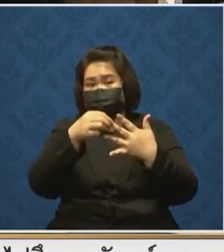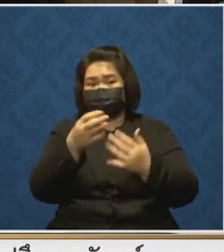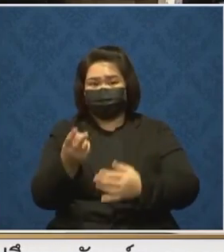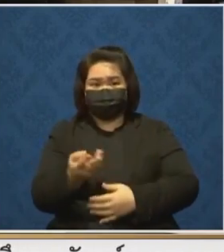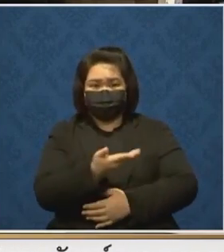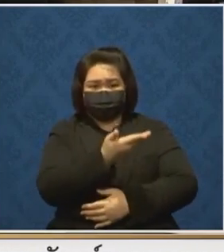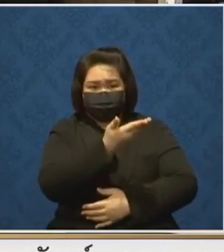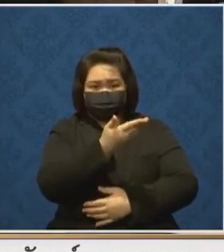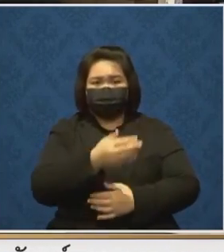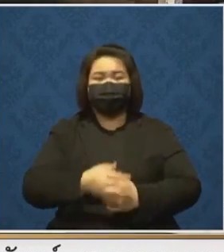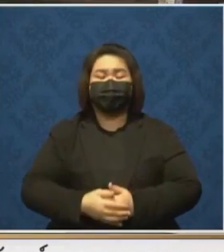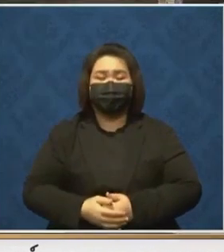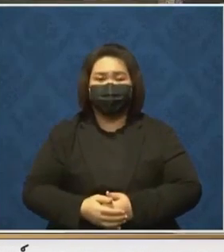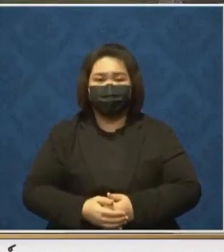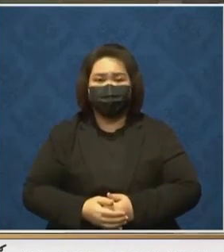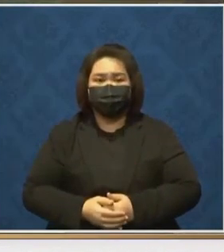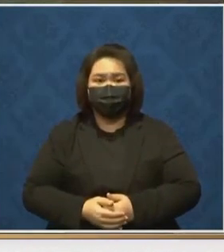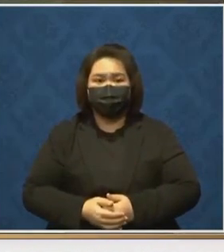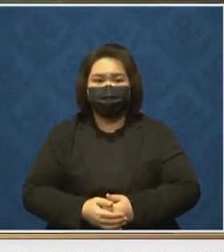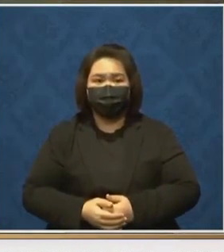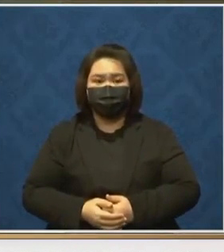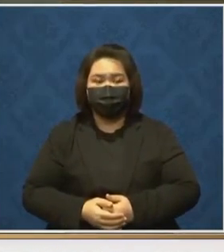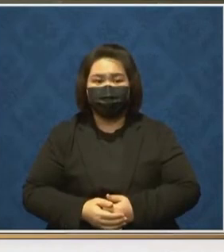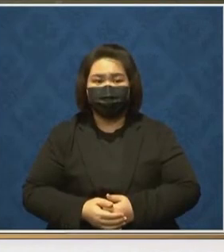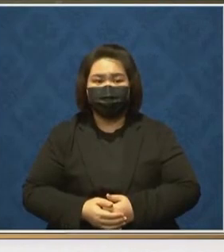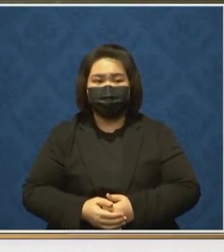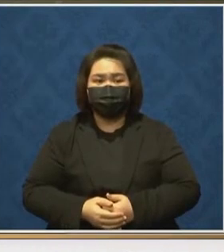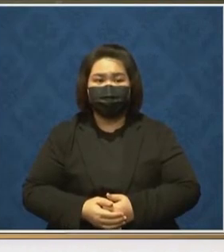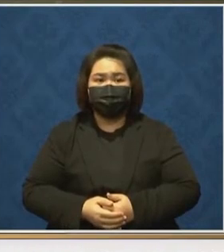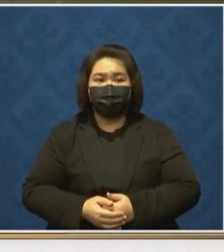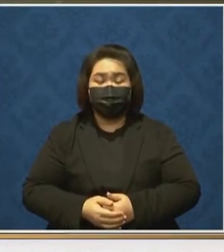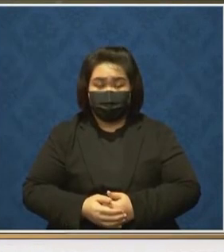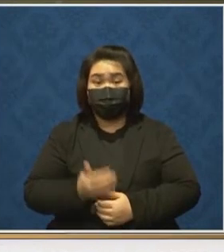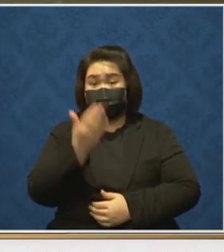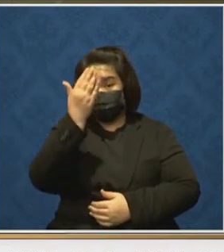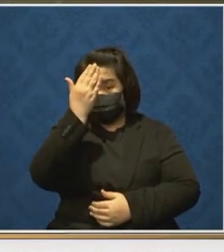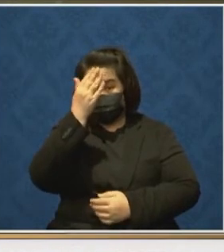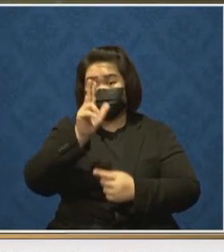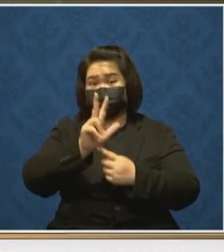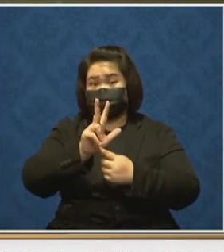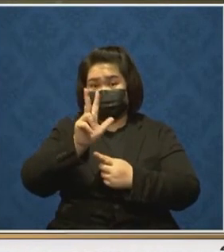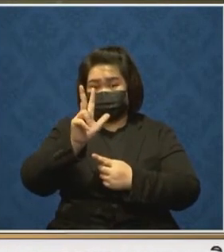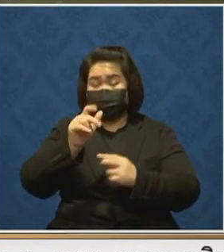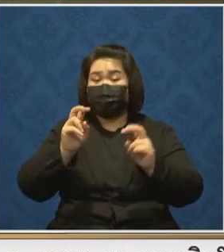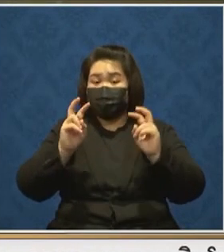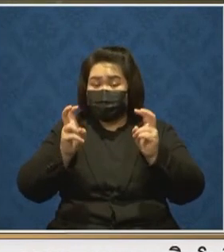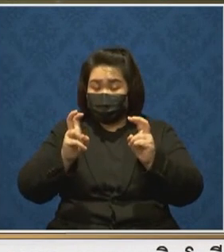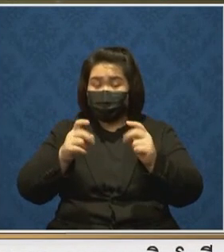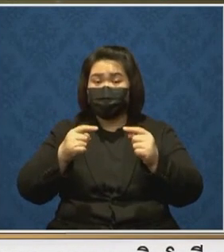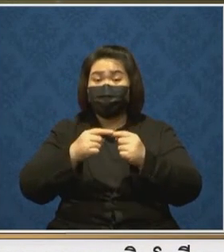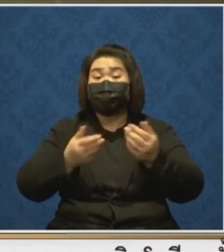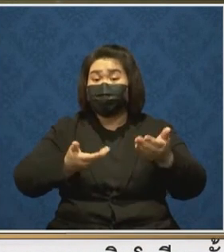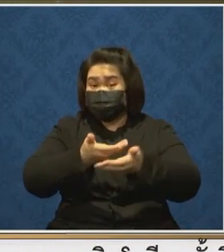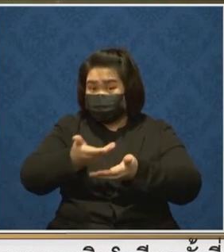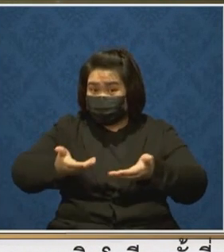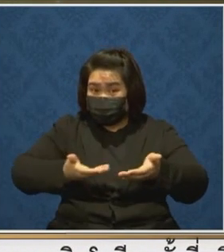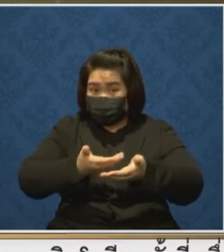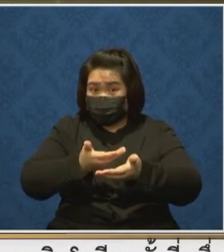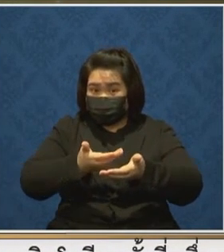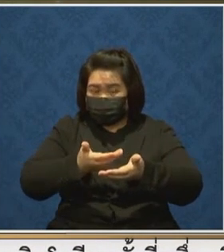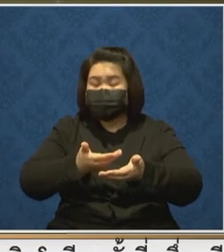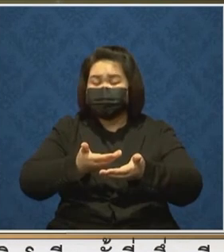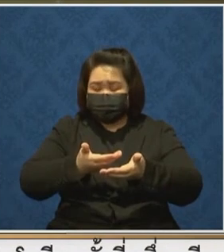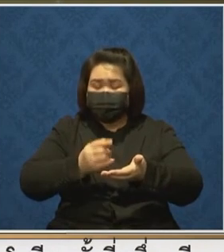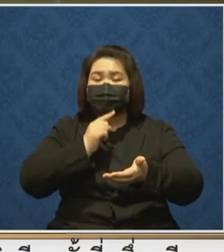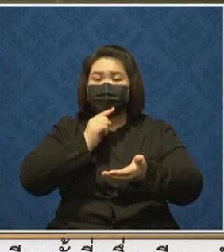ค่อีกษารหนาที่ 3 ในห่งข้อพิจารณามีความคืบ